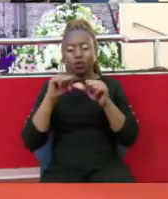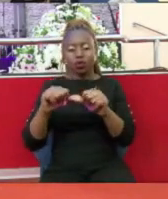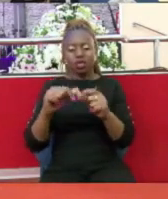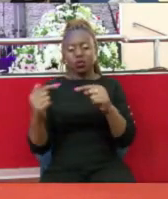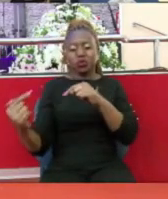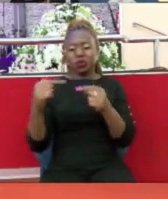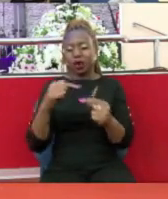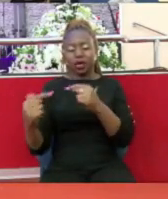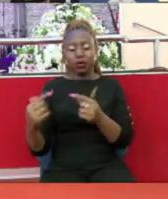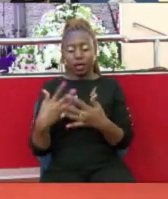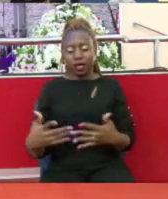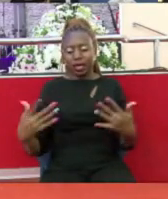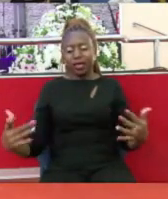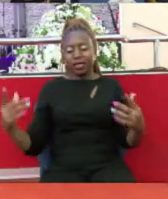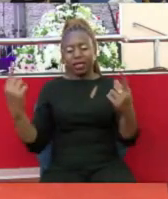ni tofauti.